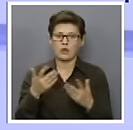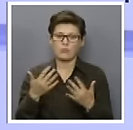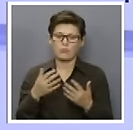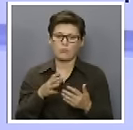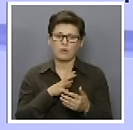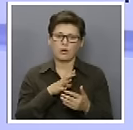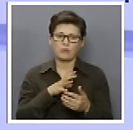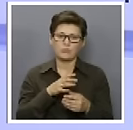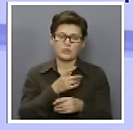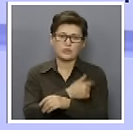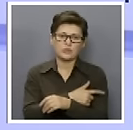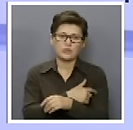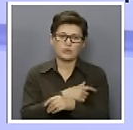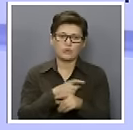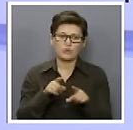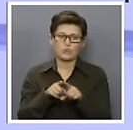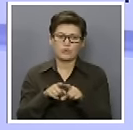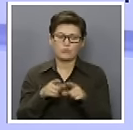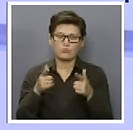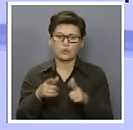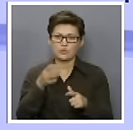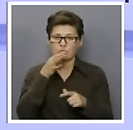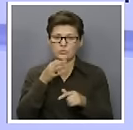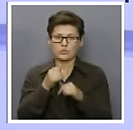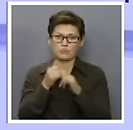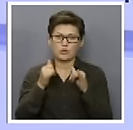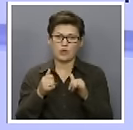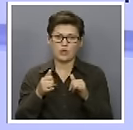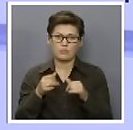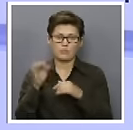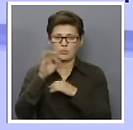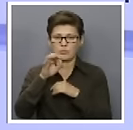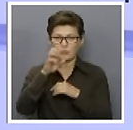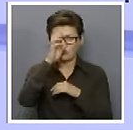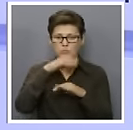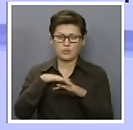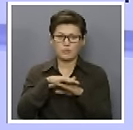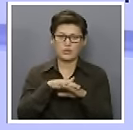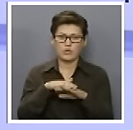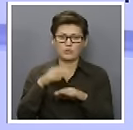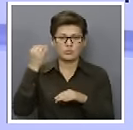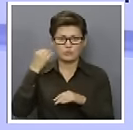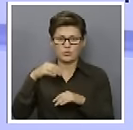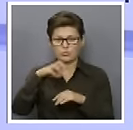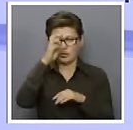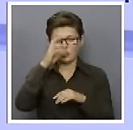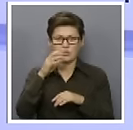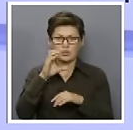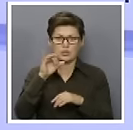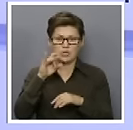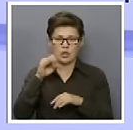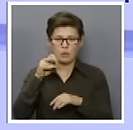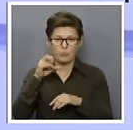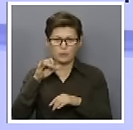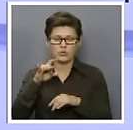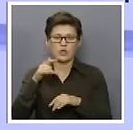мынау медицинасы енді оны шындығын айту керек, жақсы дамыған батыс мемлекеттері болсын, Түркия мемлекеті, Сингапур,